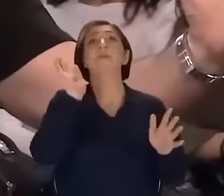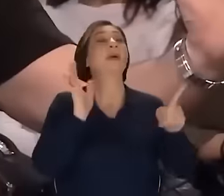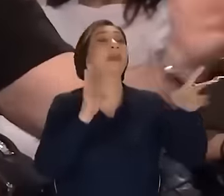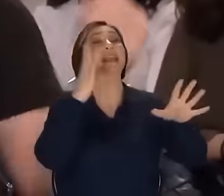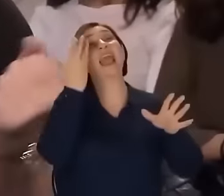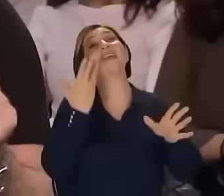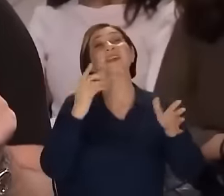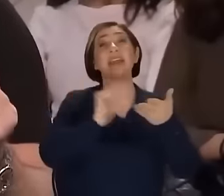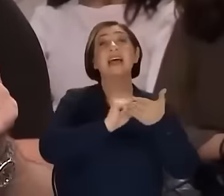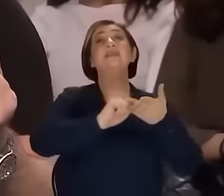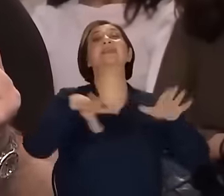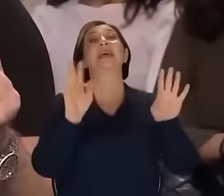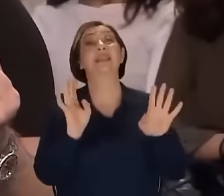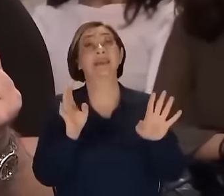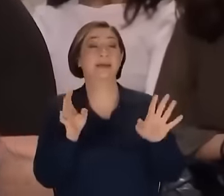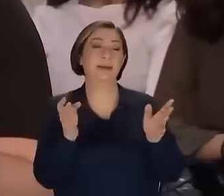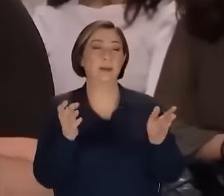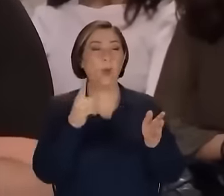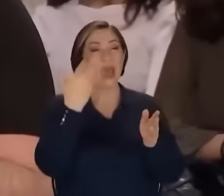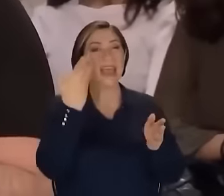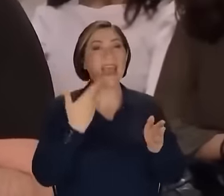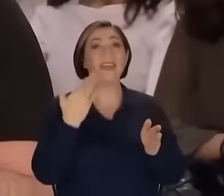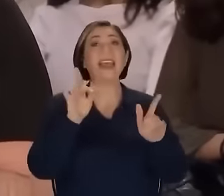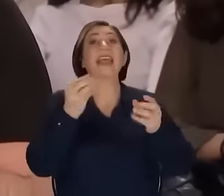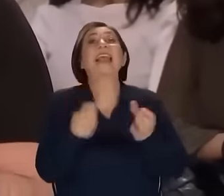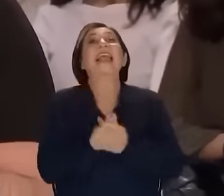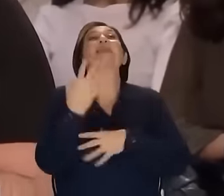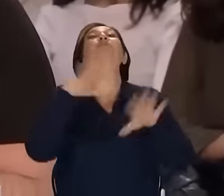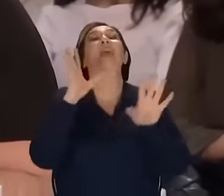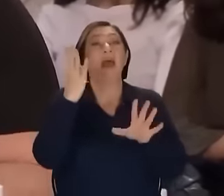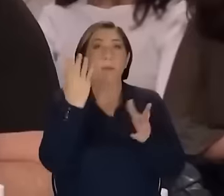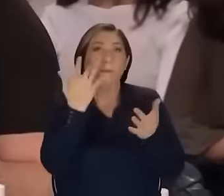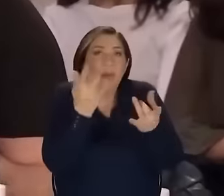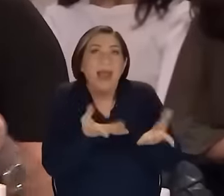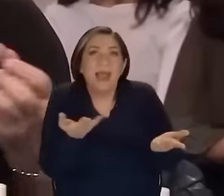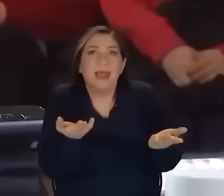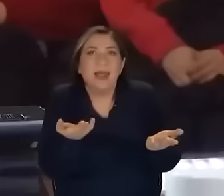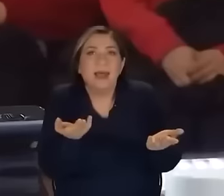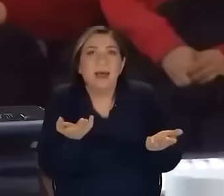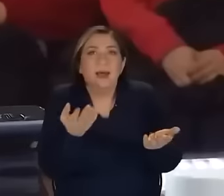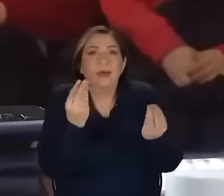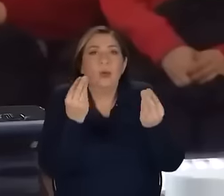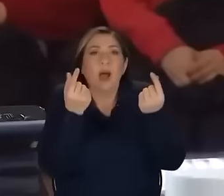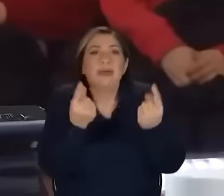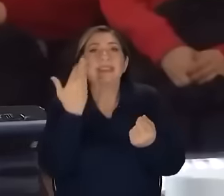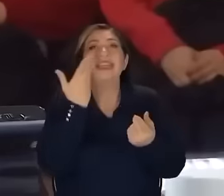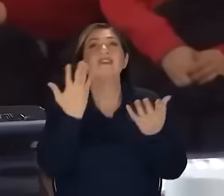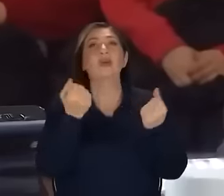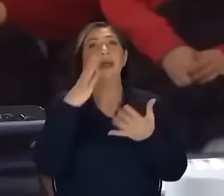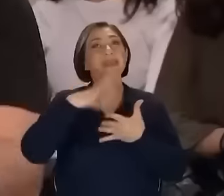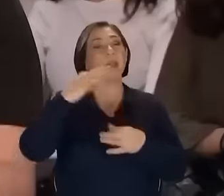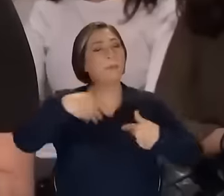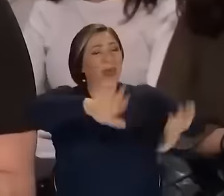bilmem ne keyfi diye yazmasaydı o keyfin ona yetmeyeceği aşikar. Yani çok az keyif alıyor